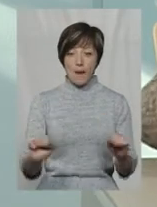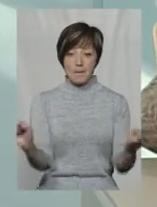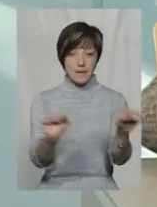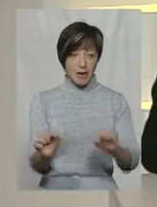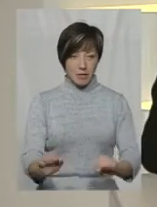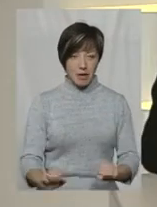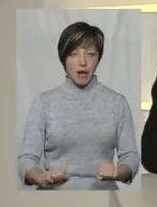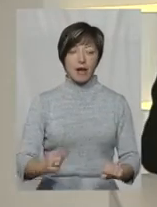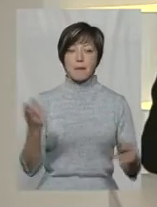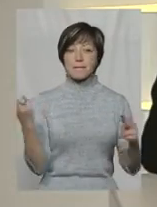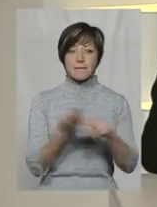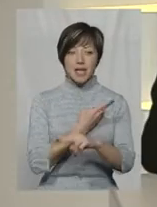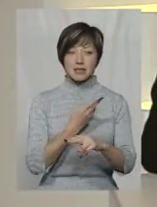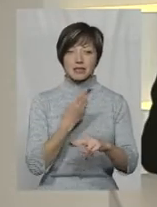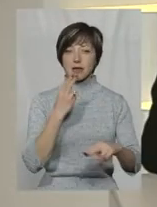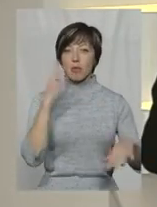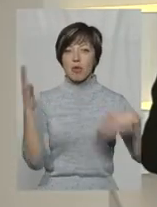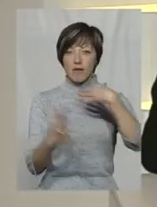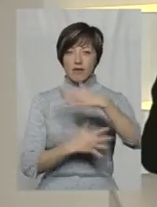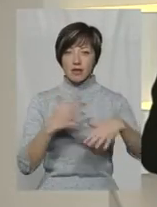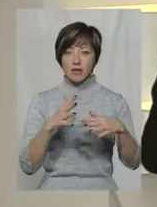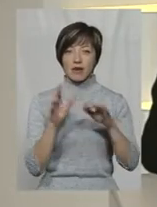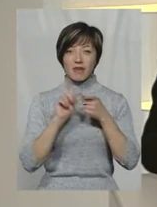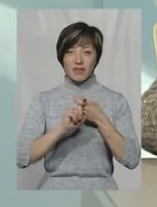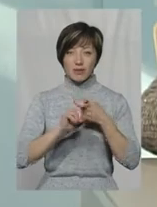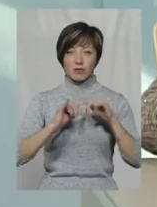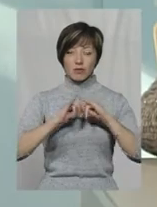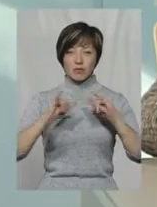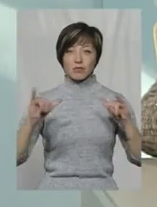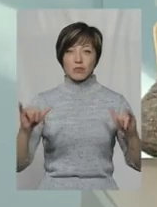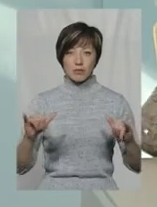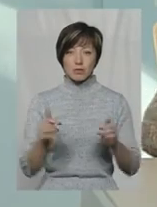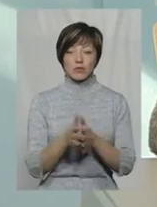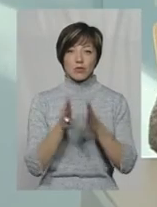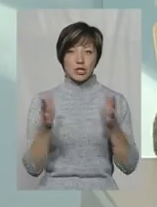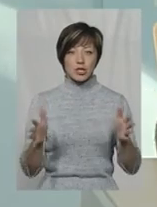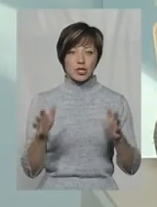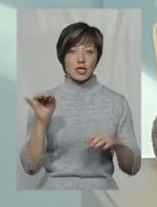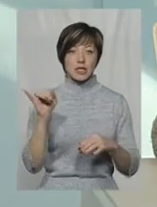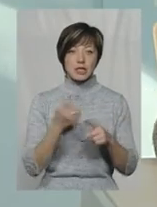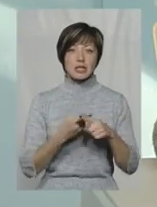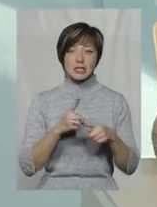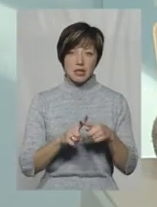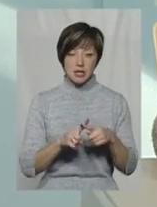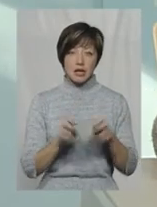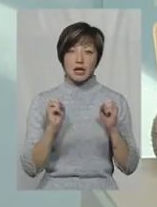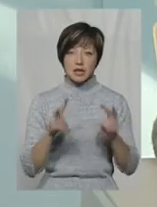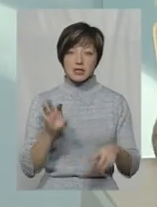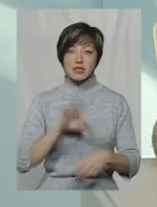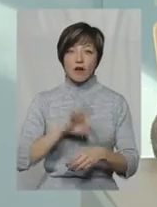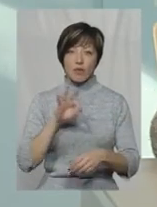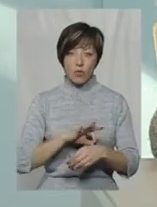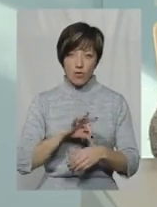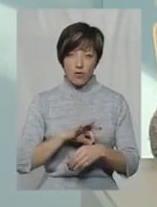не провітрюємо, концентрація віруса становиться більше, це ризик